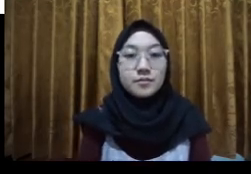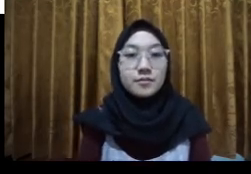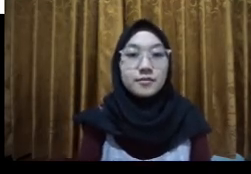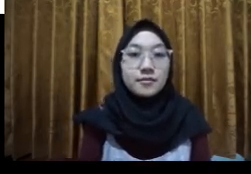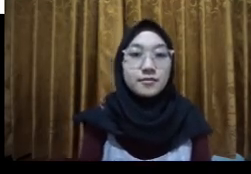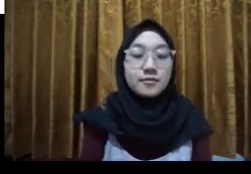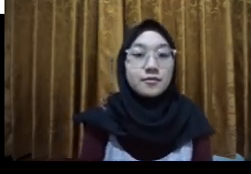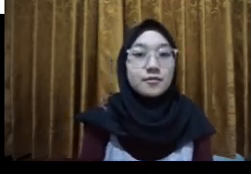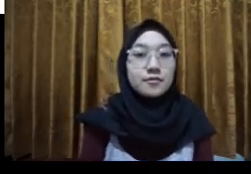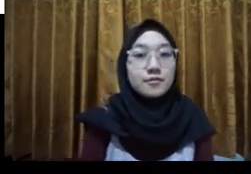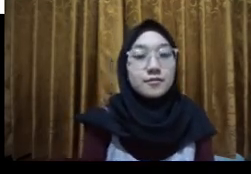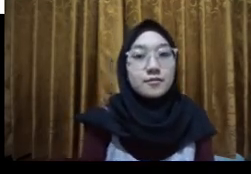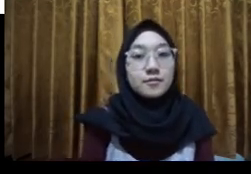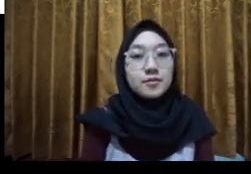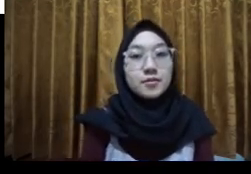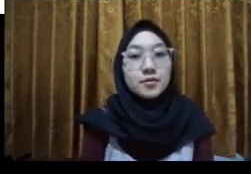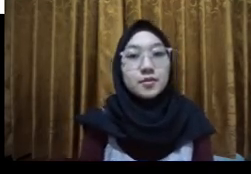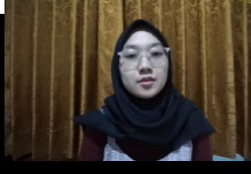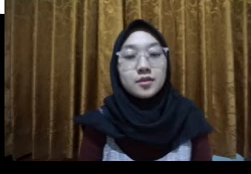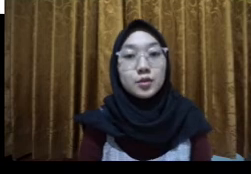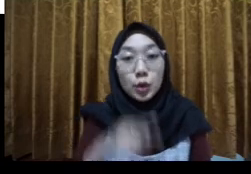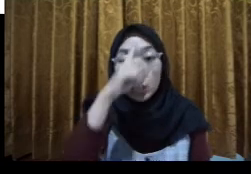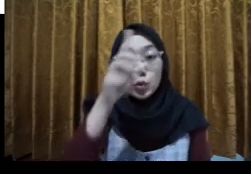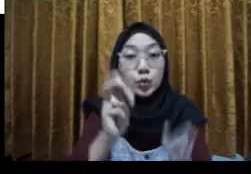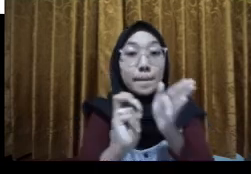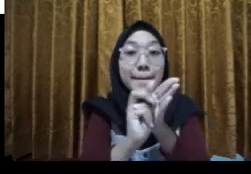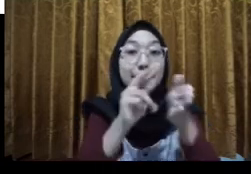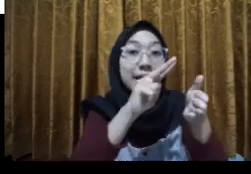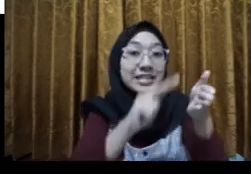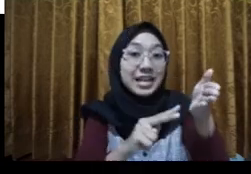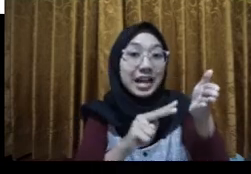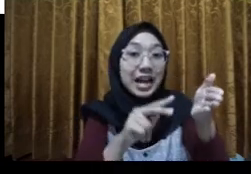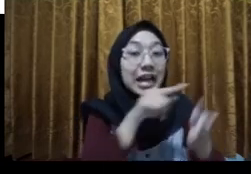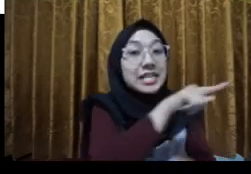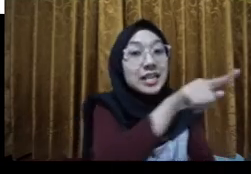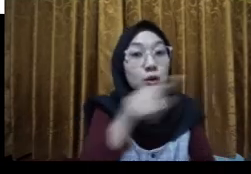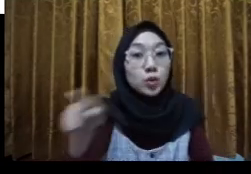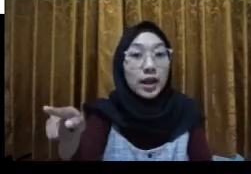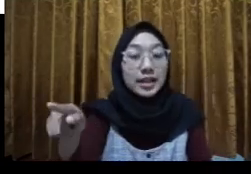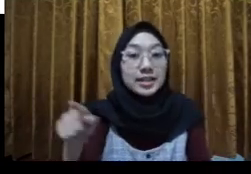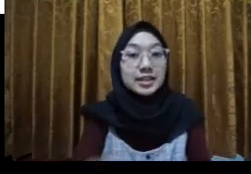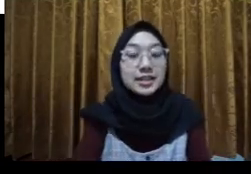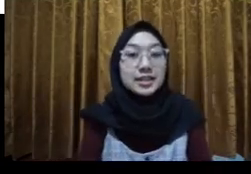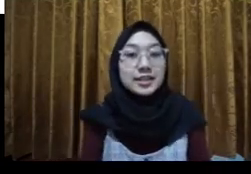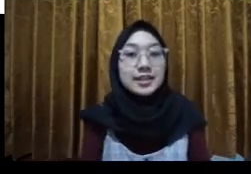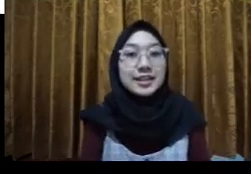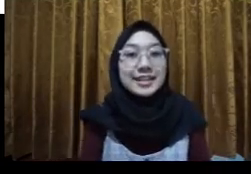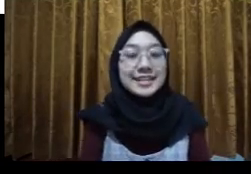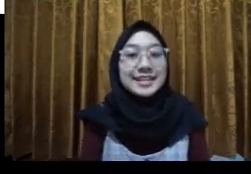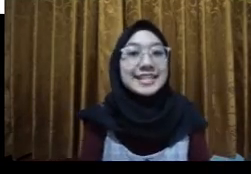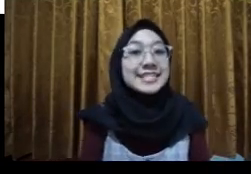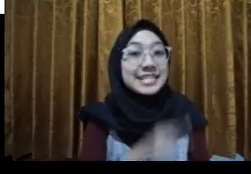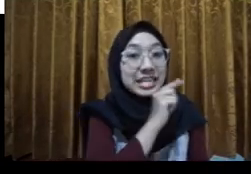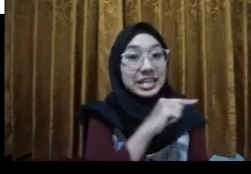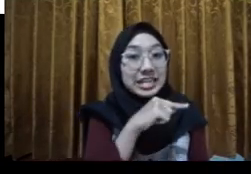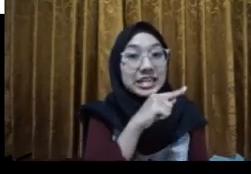ANAKK hartaku. Mengenali kondisi psikologis anak dan terapinya yang tepat. Oleh Nah. Dedi Susanto. Untuk membaca keseluruhan kita bisa